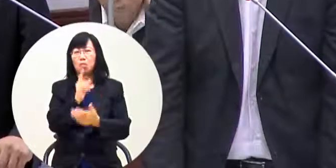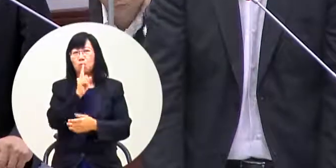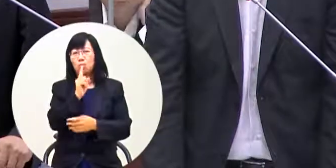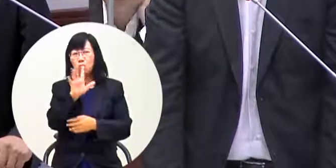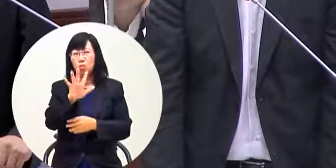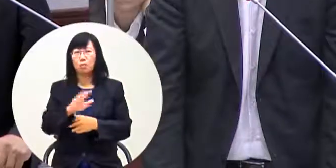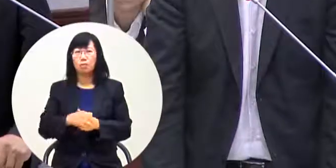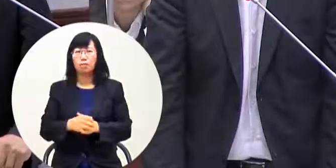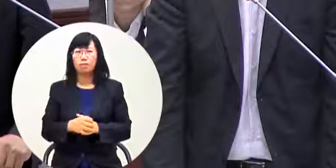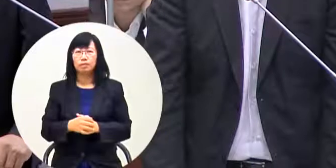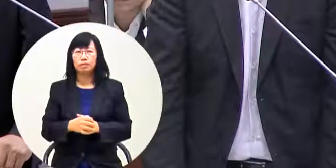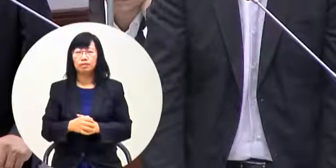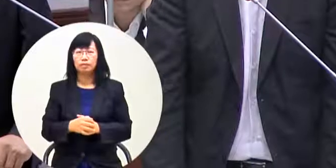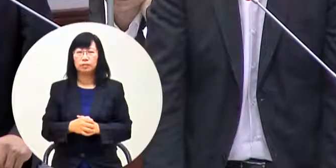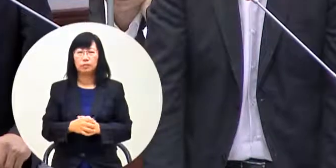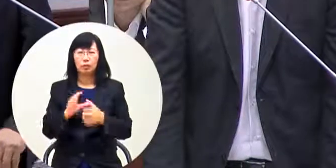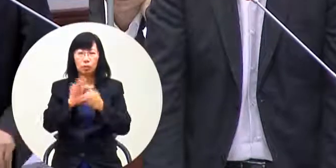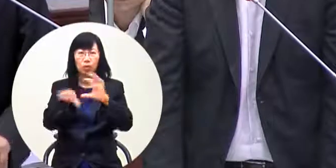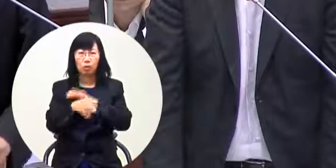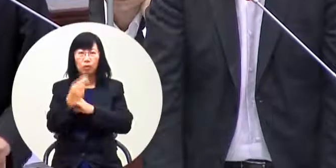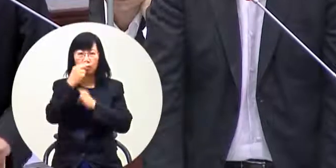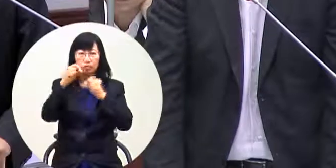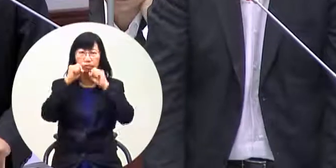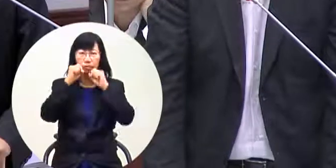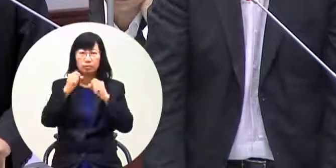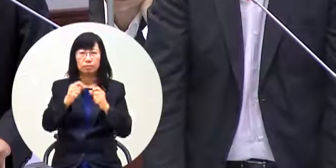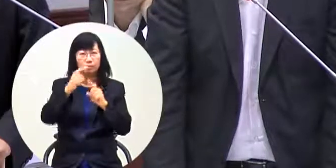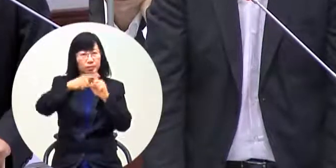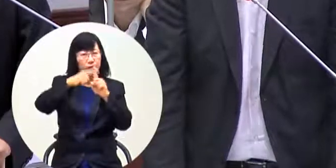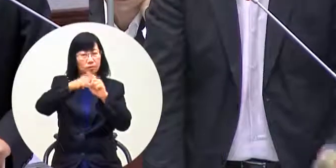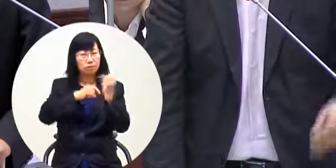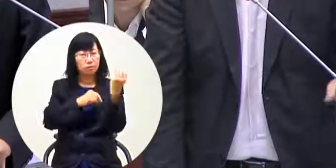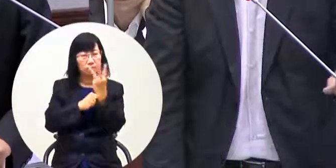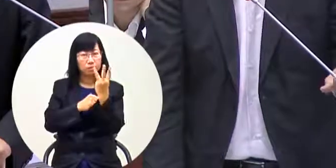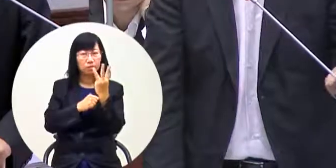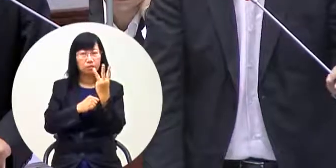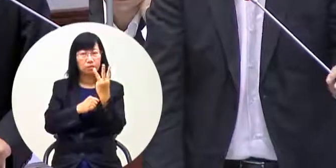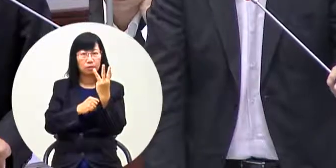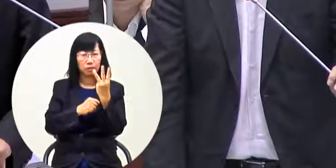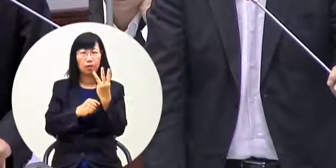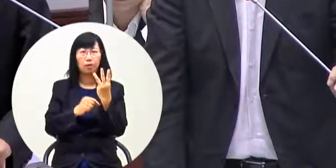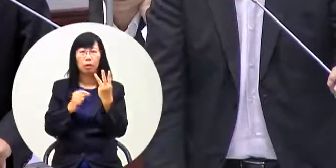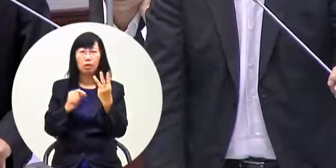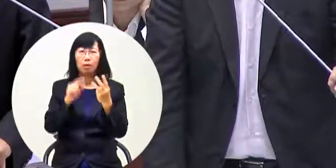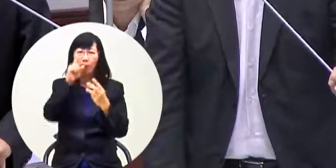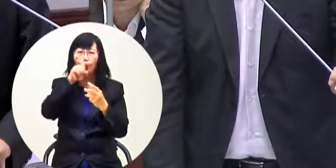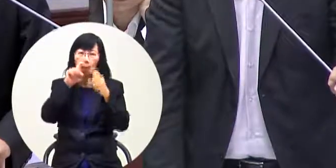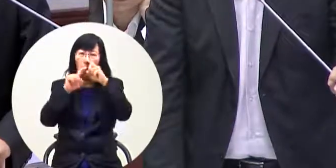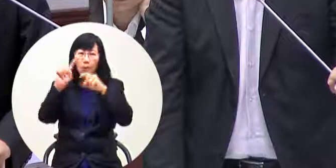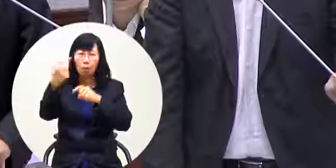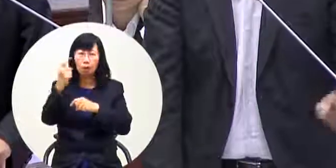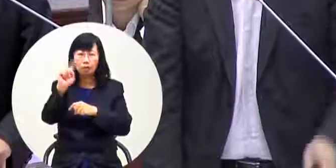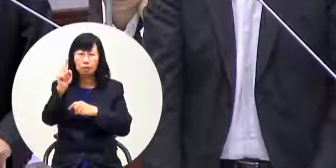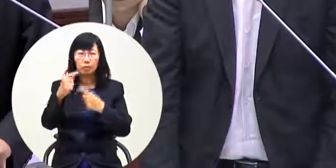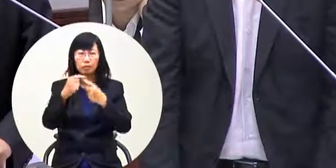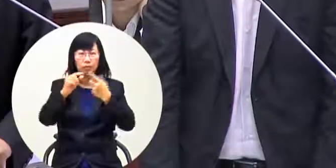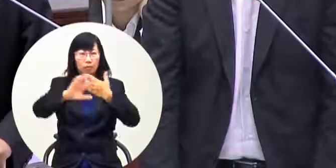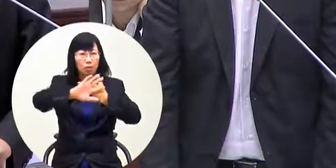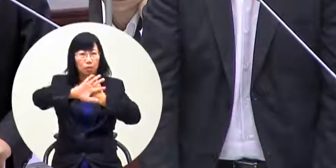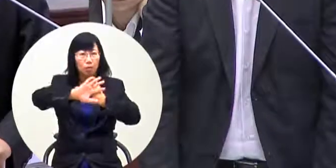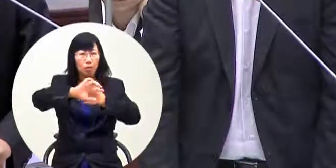上面来讲，大概分作三个部分，我们的污染源来自于境外的，来自于